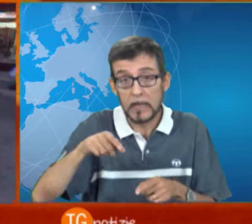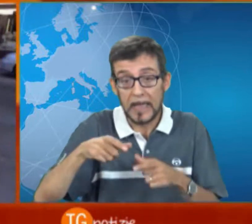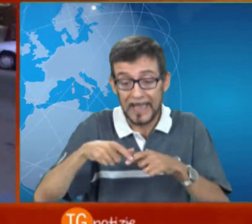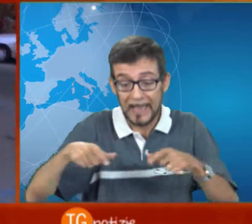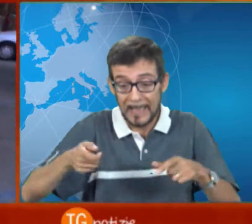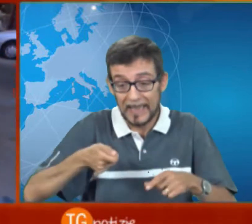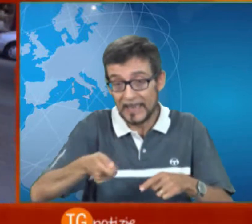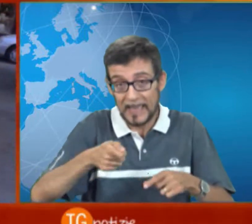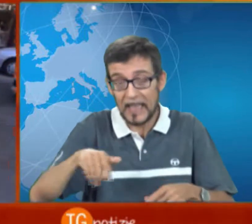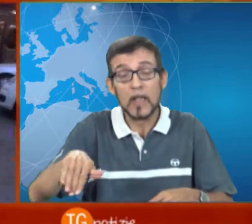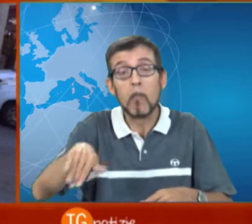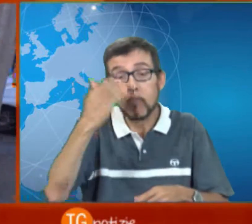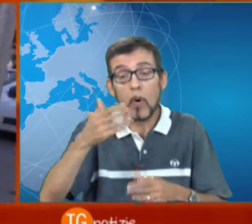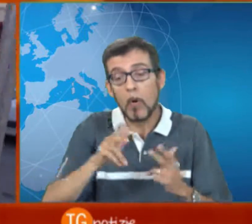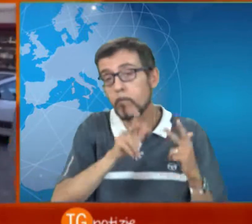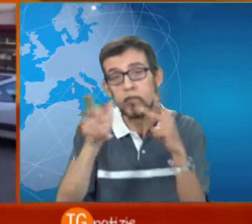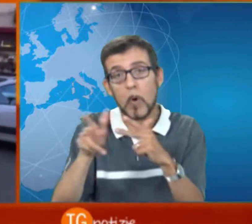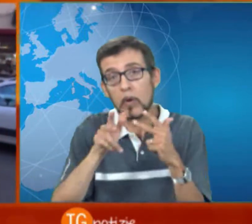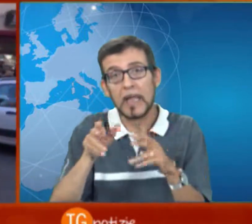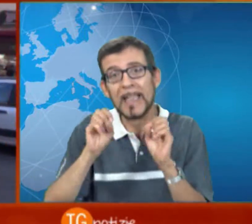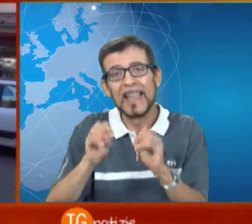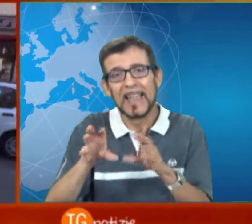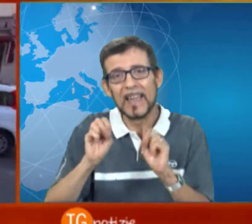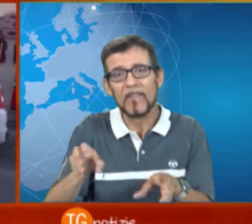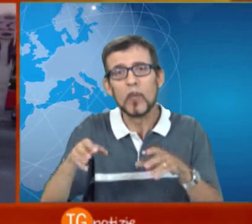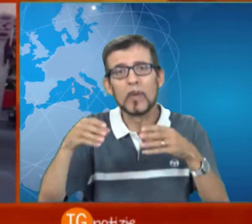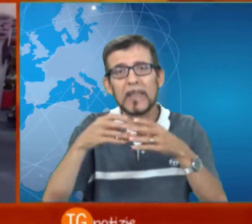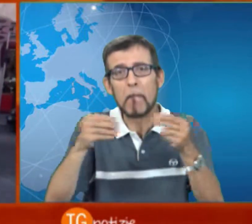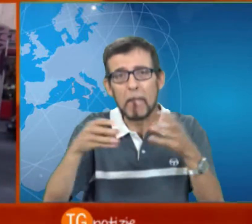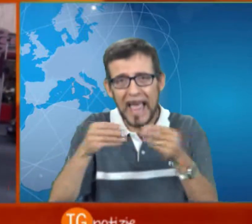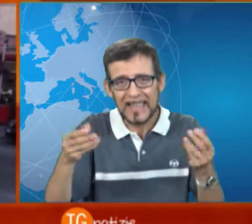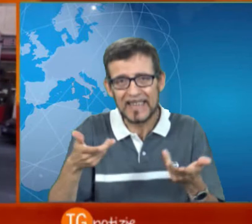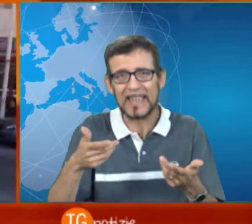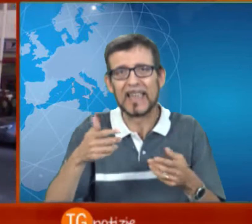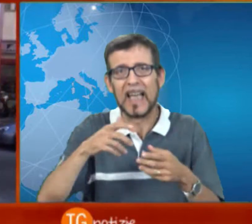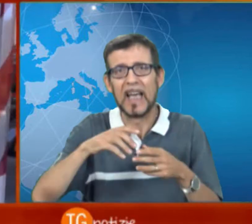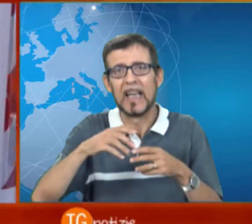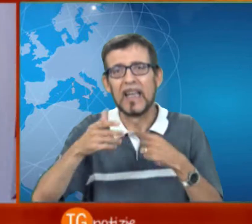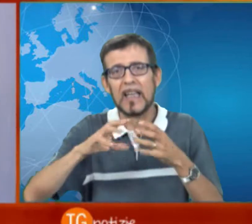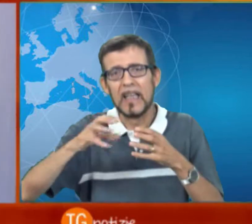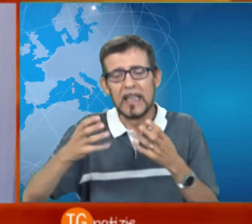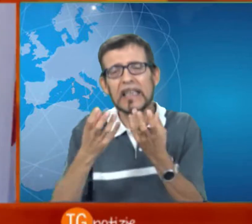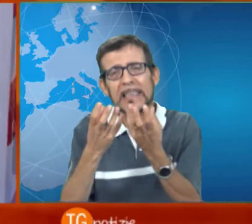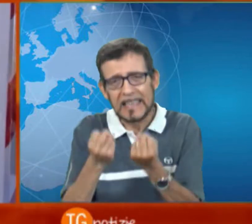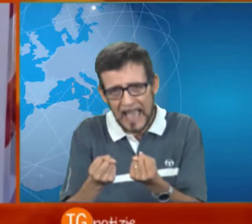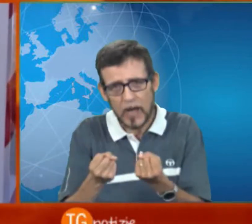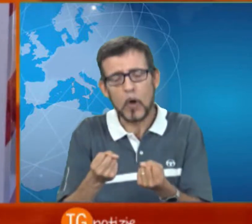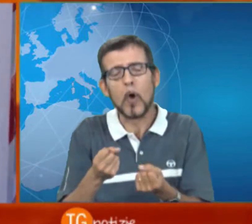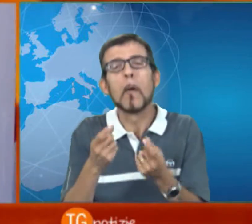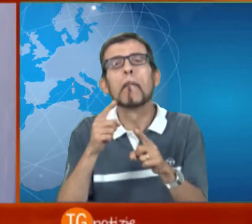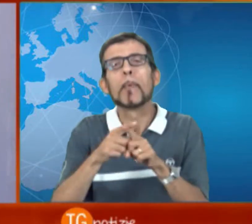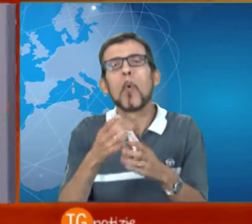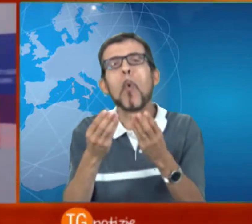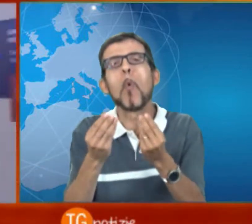tessera si possono conferire rifiuti di plastica, i multimateriali, il secco indifferenziato e